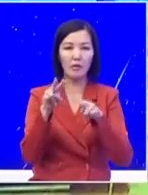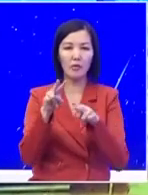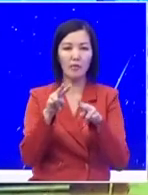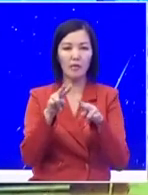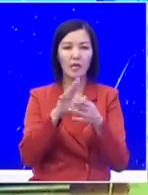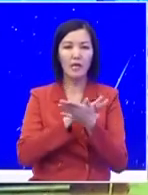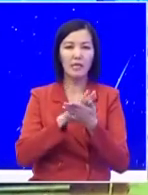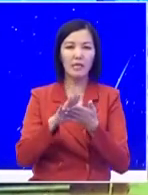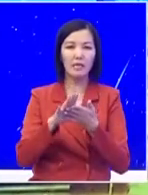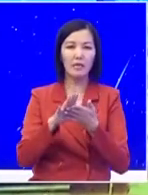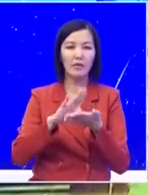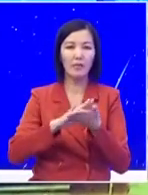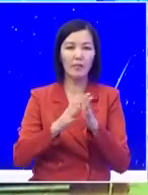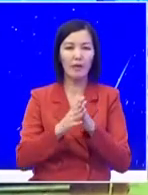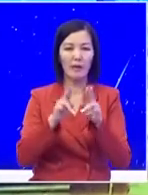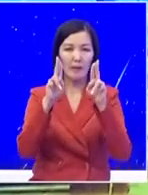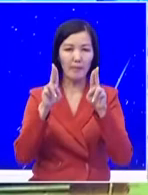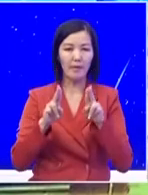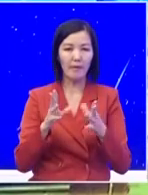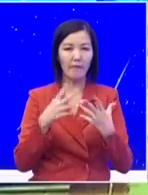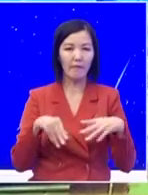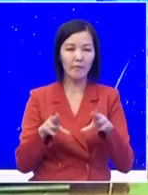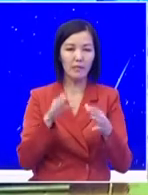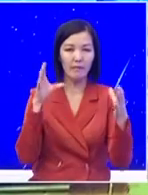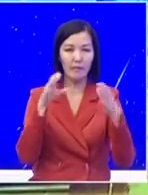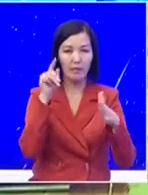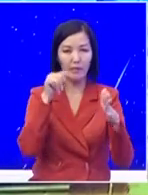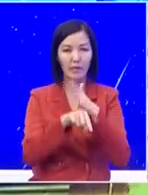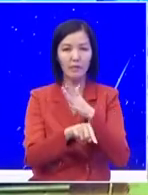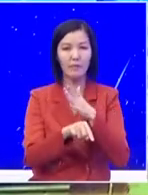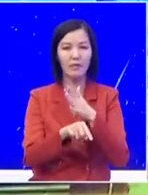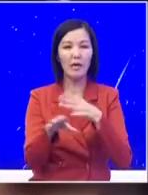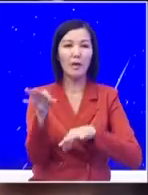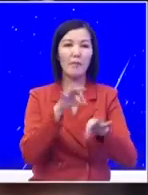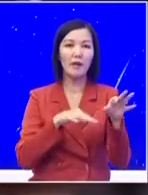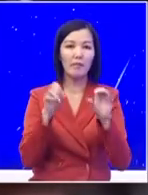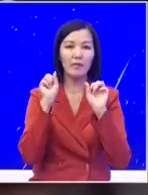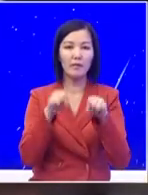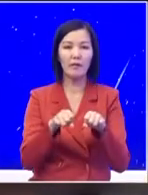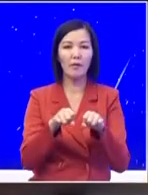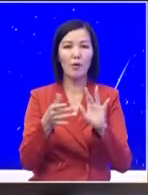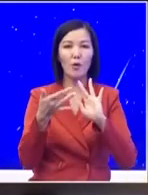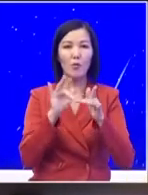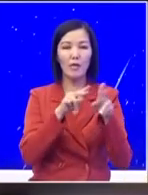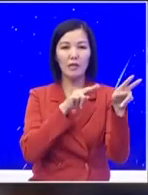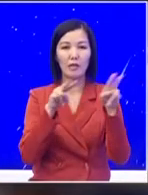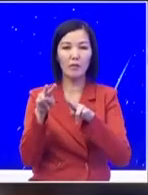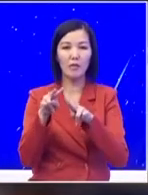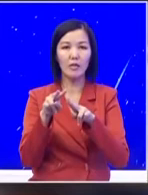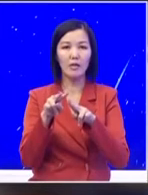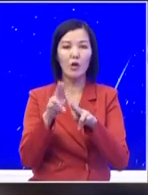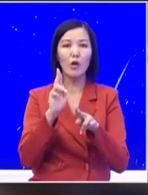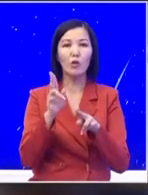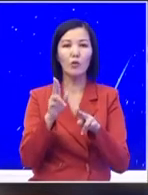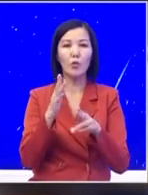соблюдением санитарно-эпидемиологических правил в общественном транспорте. В частности, проект позволяет в режиме онлайн наблюдать за тем,